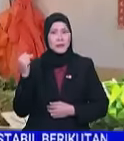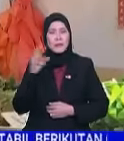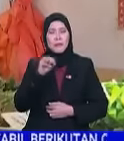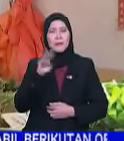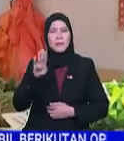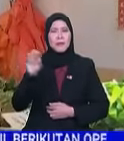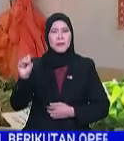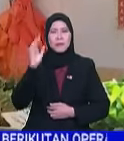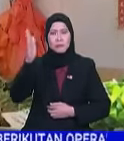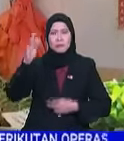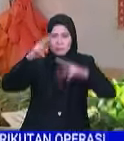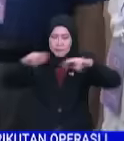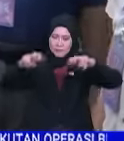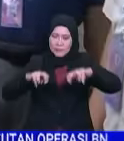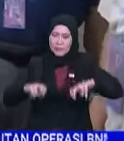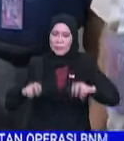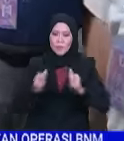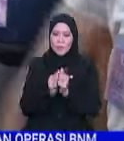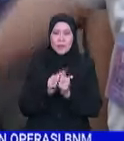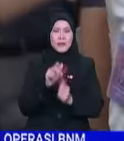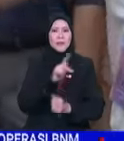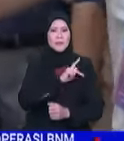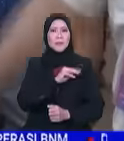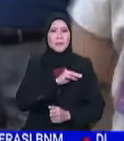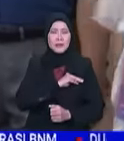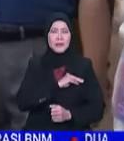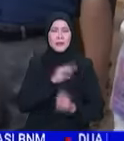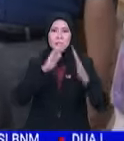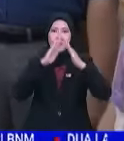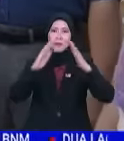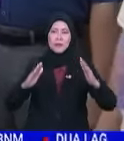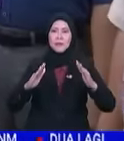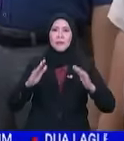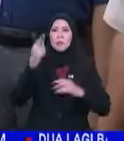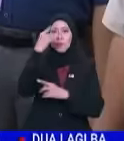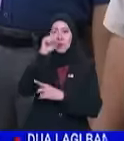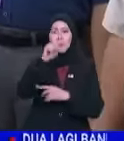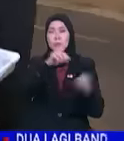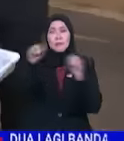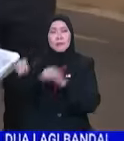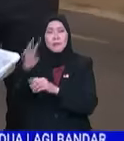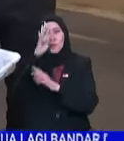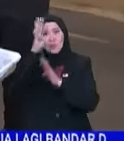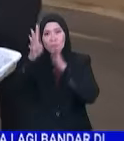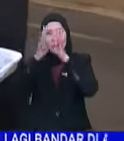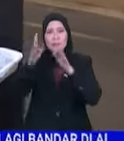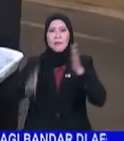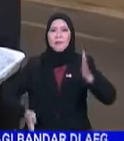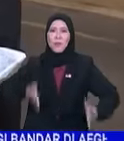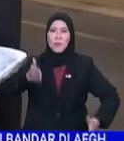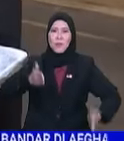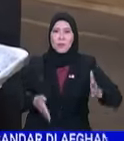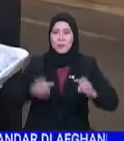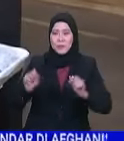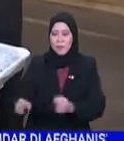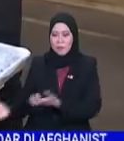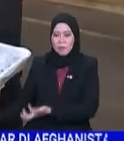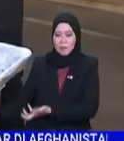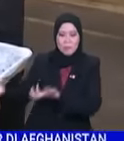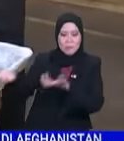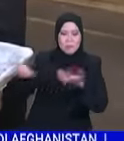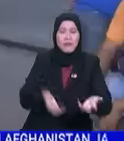dalam peringkat kajian bersama-sama Kementerian Perumahan dan Kerajaan Tempatan untuk menempatkan inovasi jentera robotik yang boleh mengangkut sampah